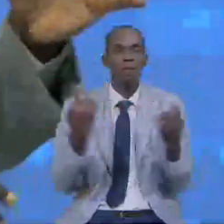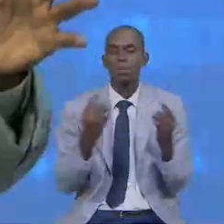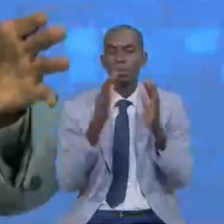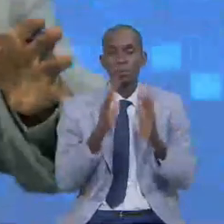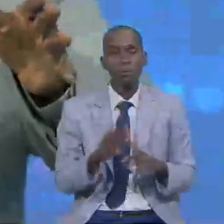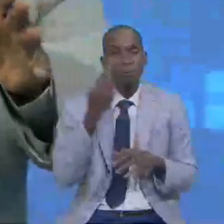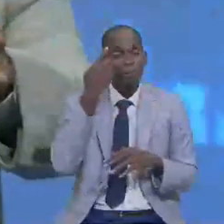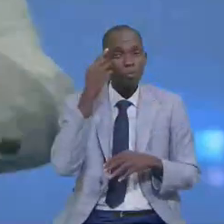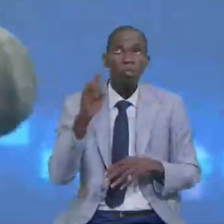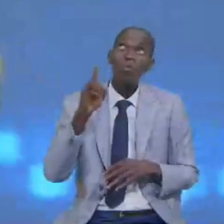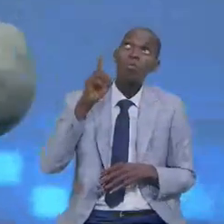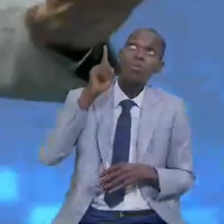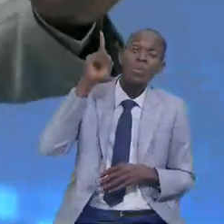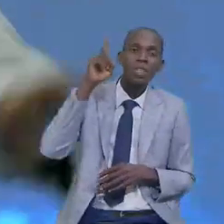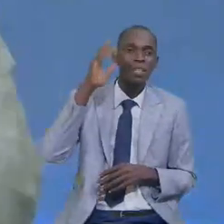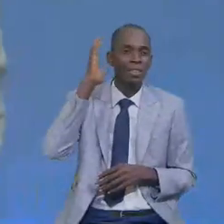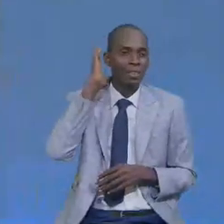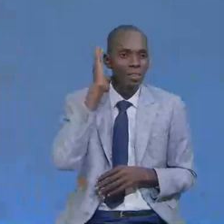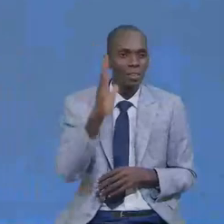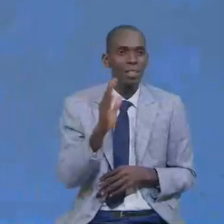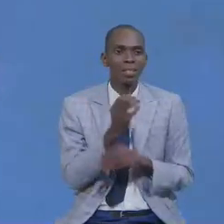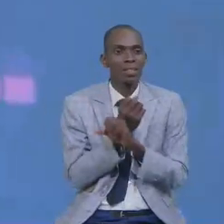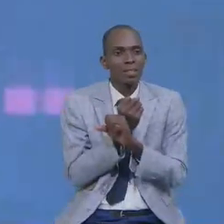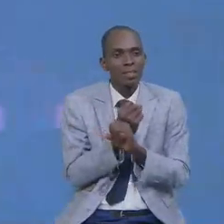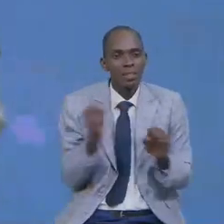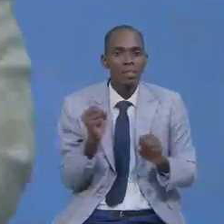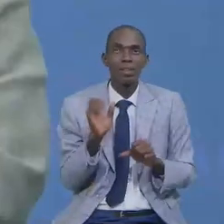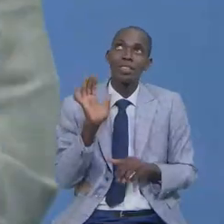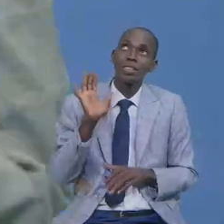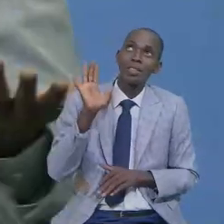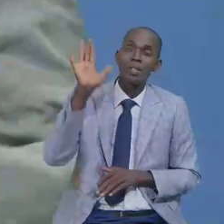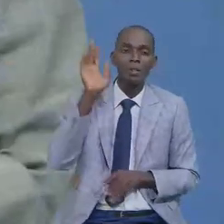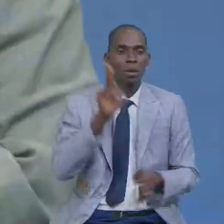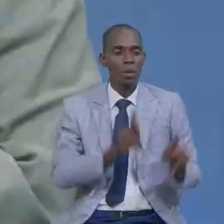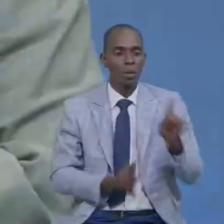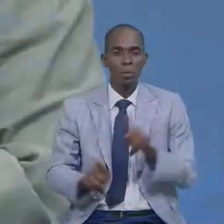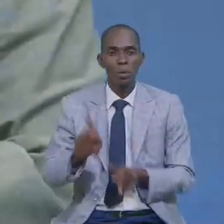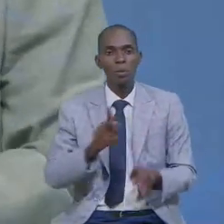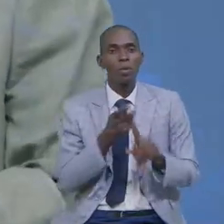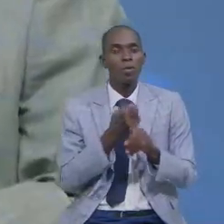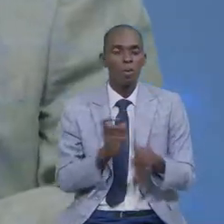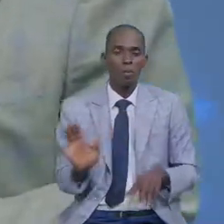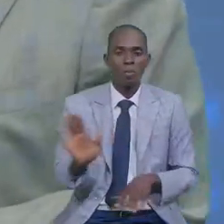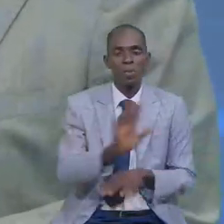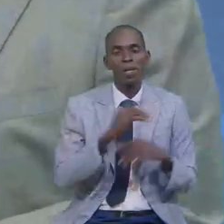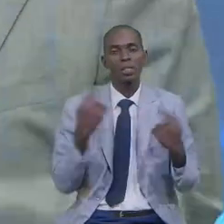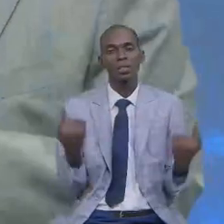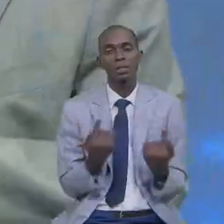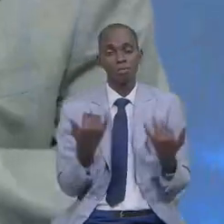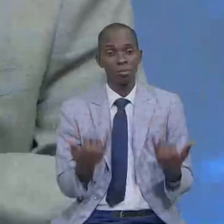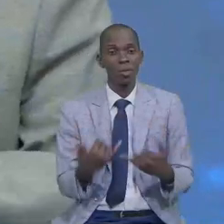qui sauvera son peuple de ses péchés. Ce